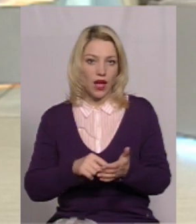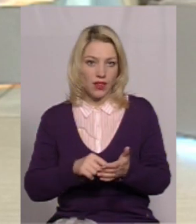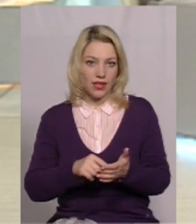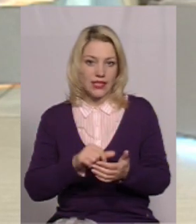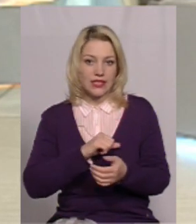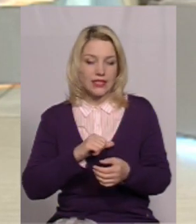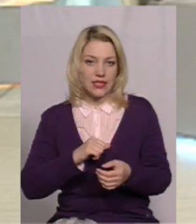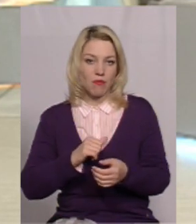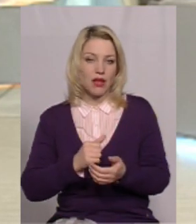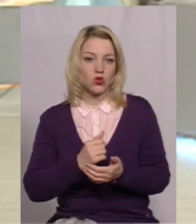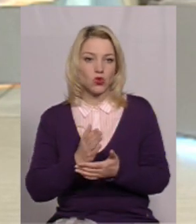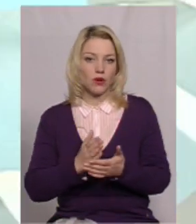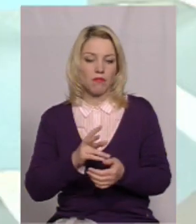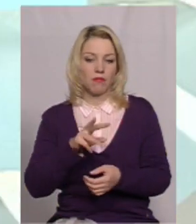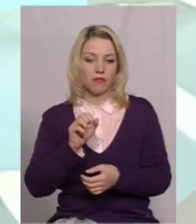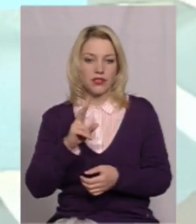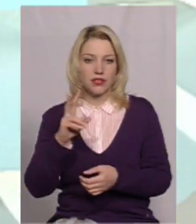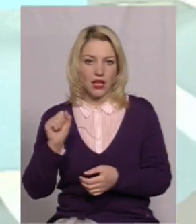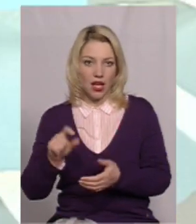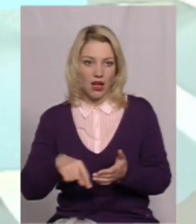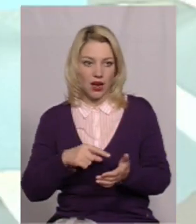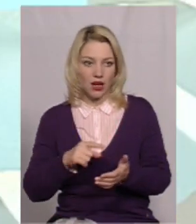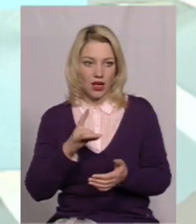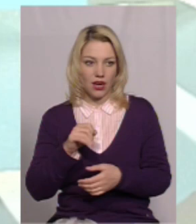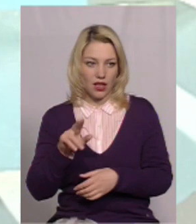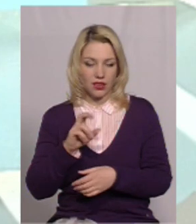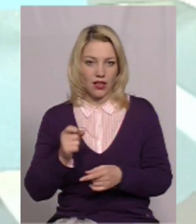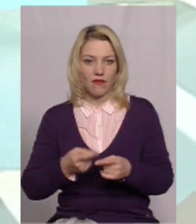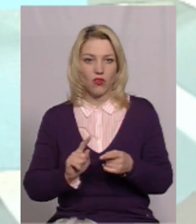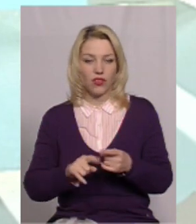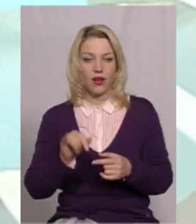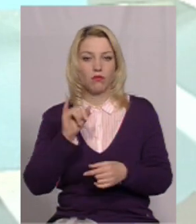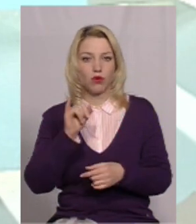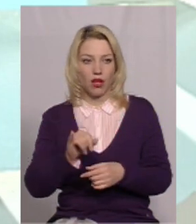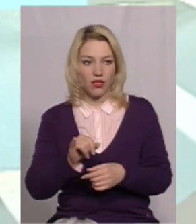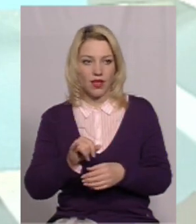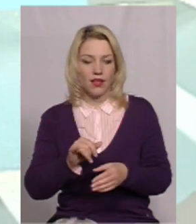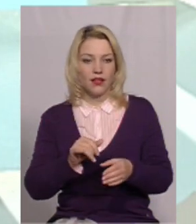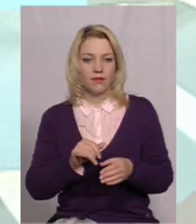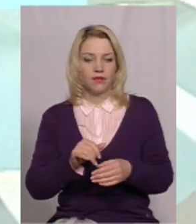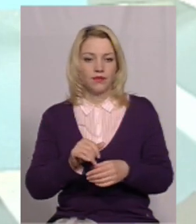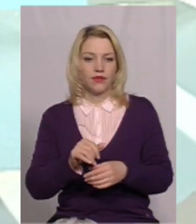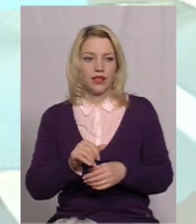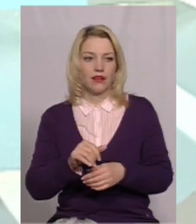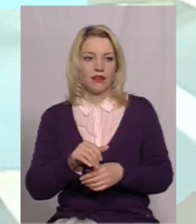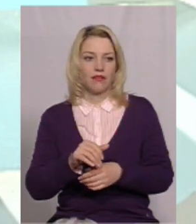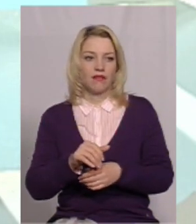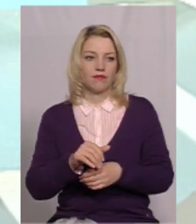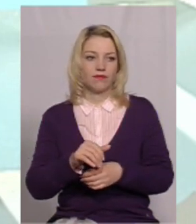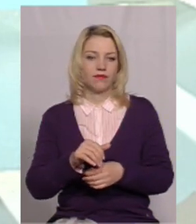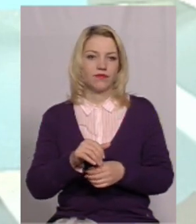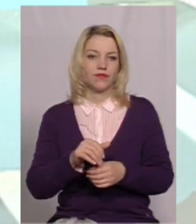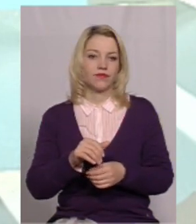структура міської ради, вона погано налаштована на якісь бізнес-проекти,